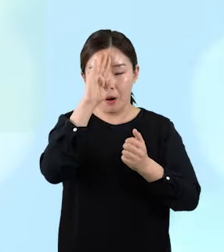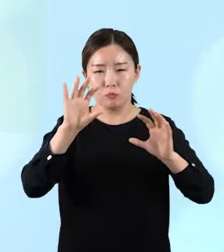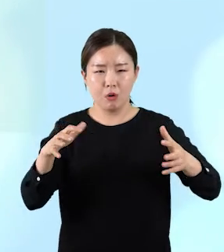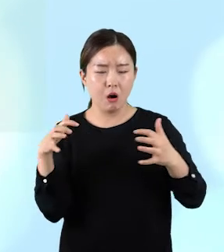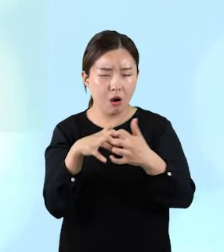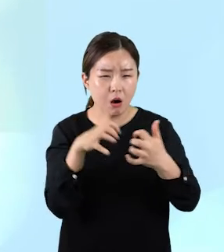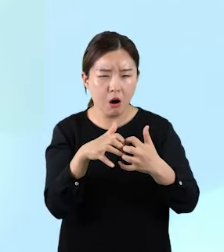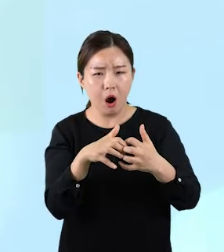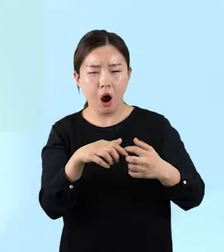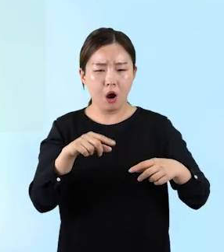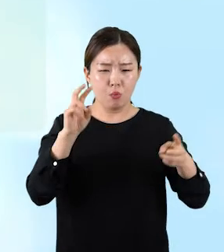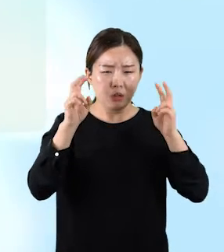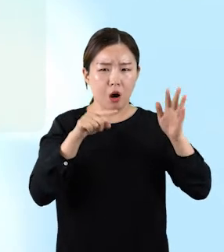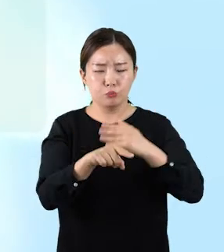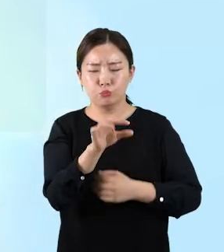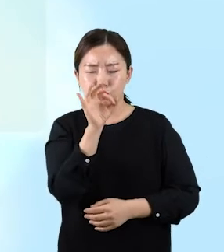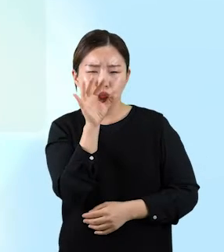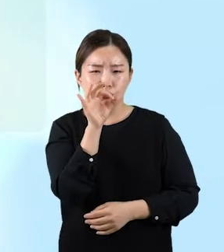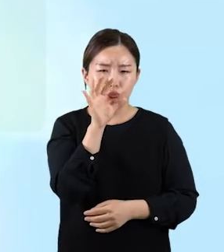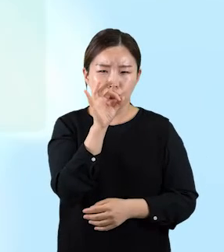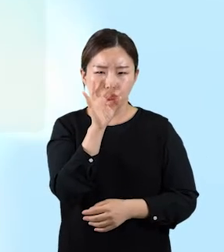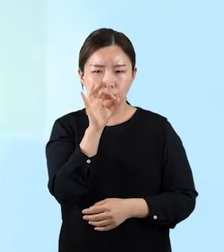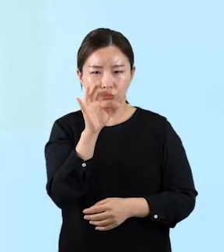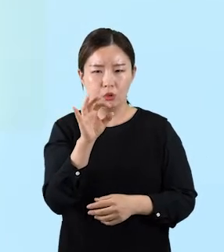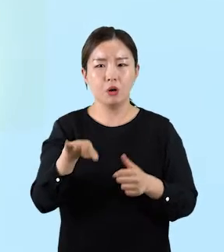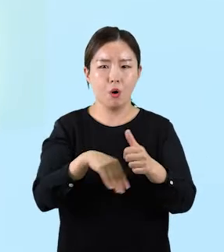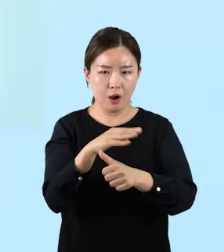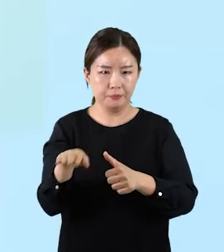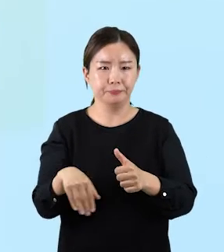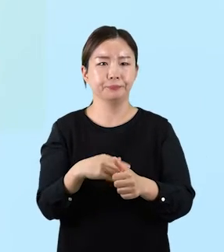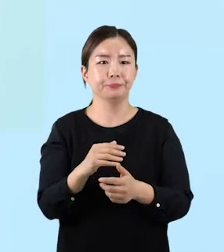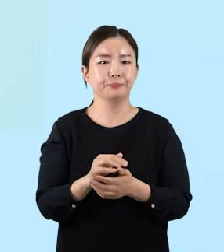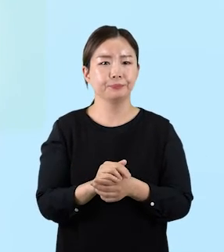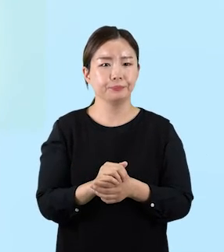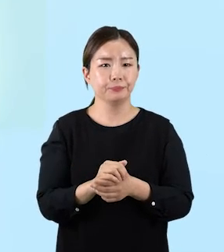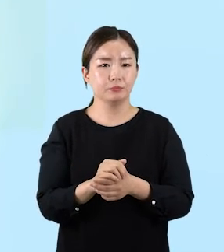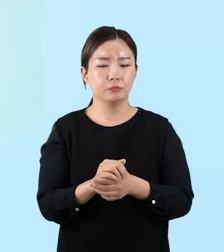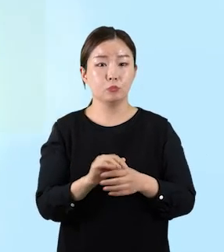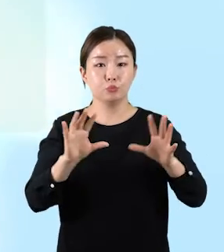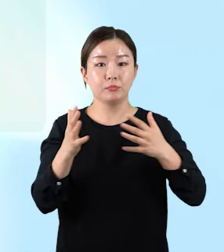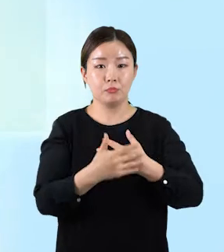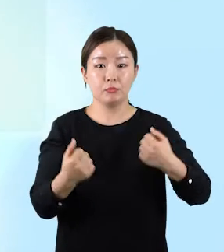감염병, 국가재난 등 기타의 사유로 출근할 수 없는 경우